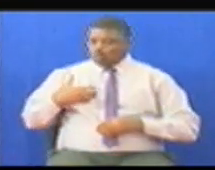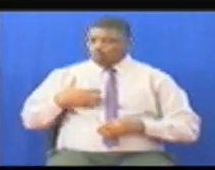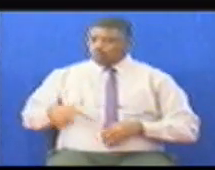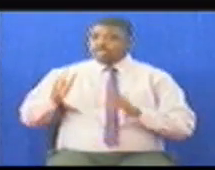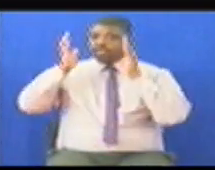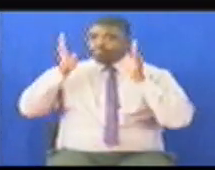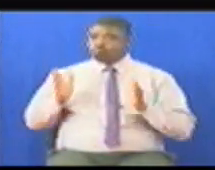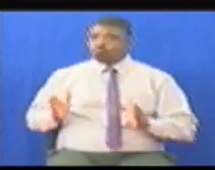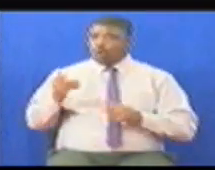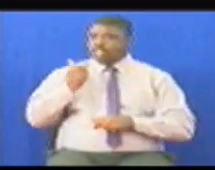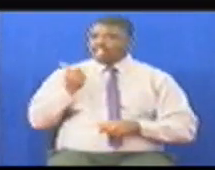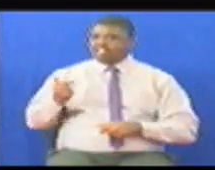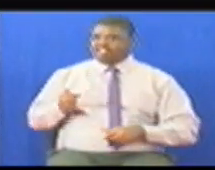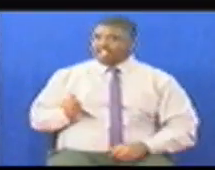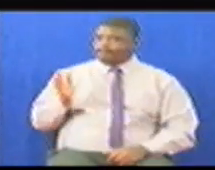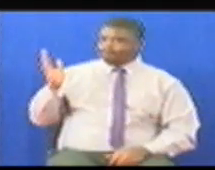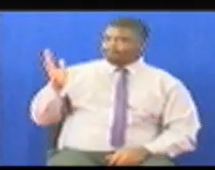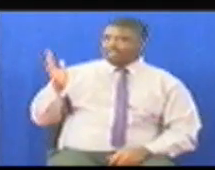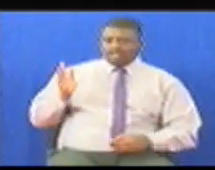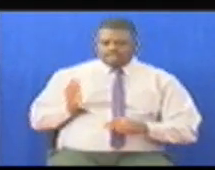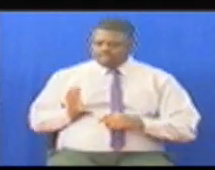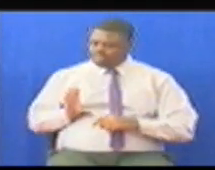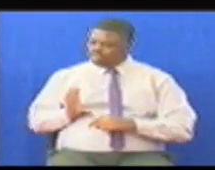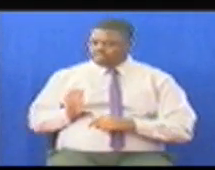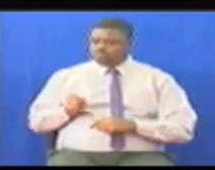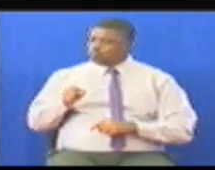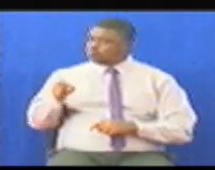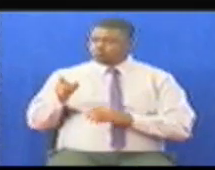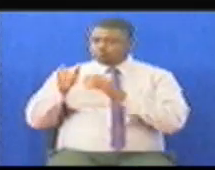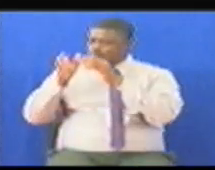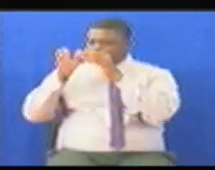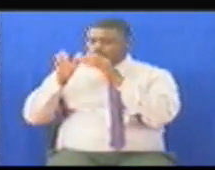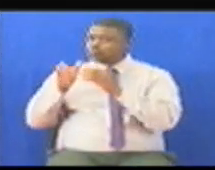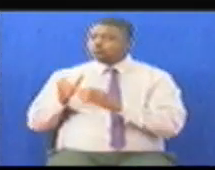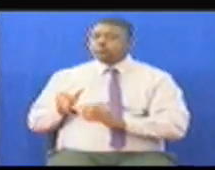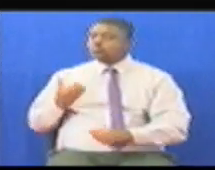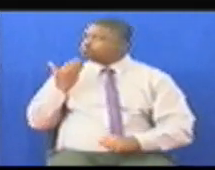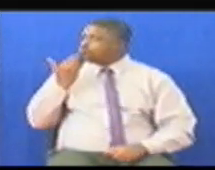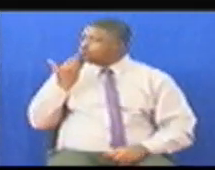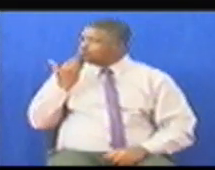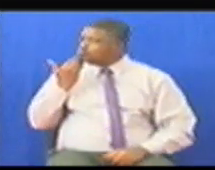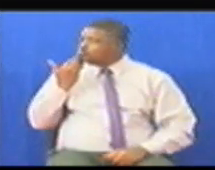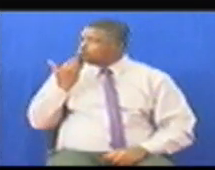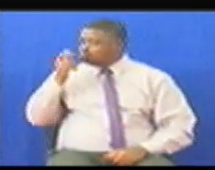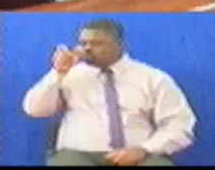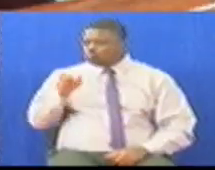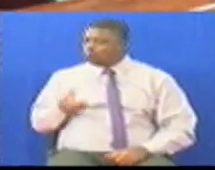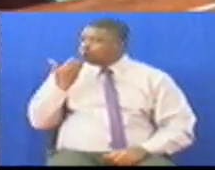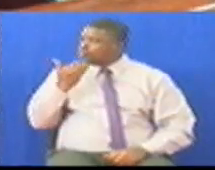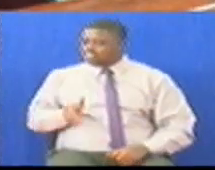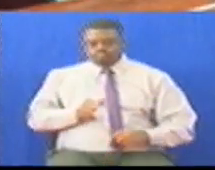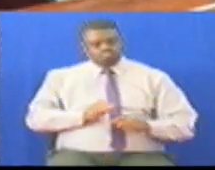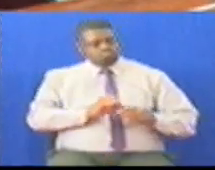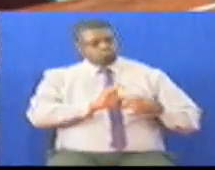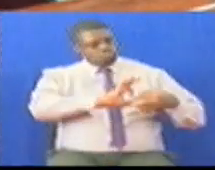Jamhuri ya Muungano wa Tanzania, kwa kuendelea kuwa nguzo muhimu ya usimamizi na uratibu wa